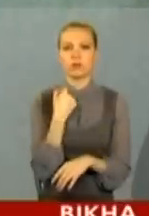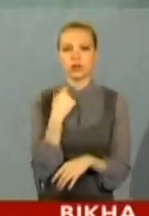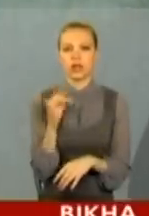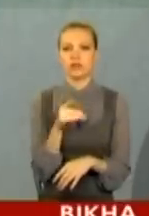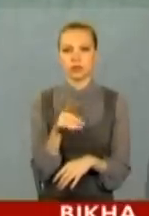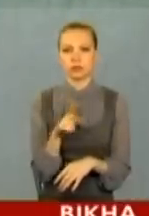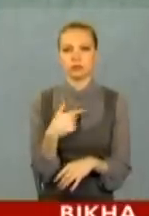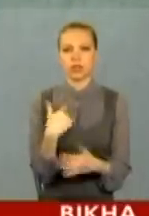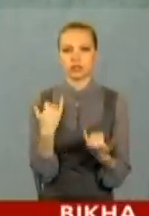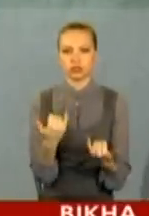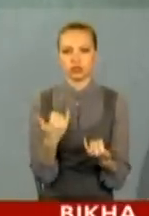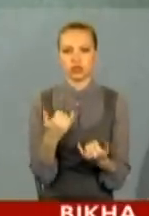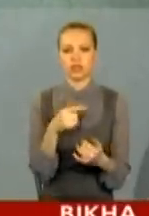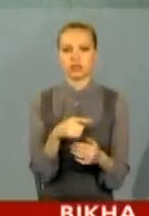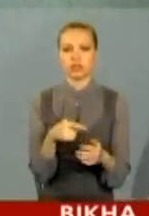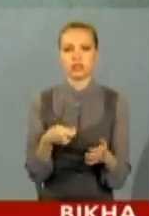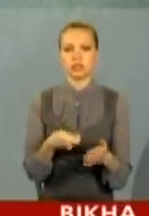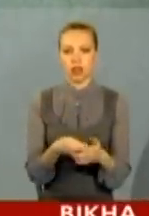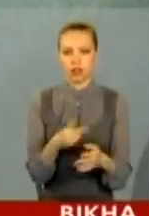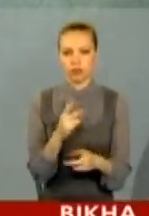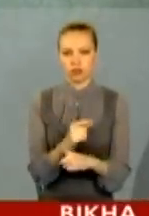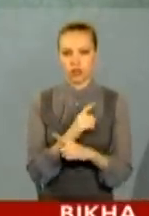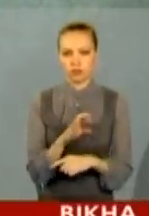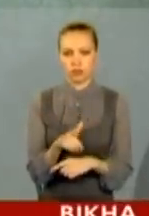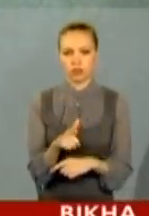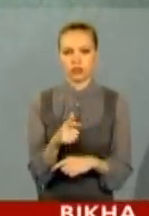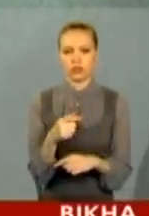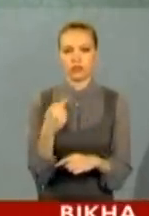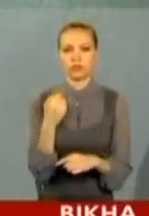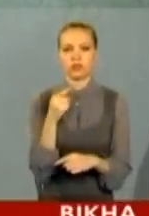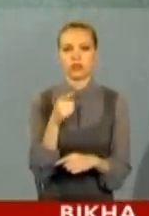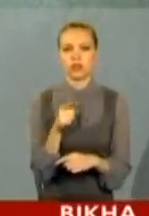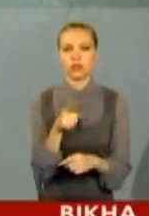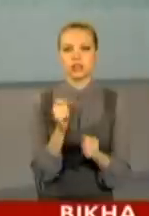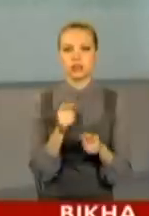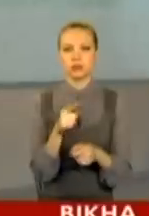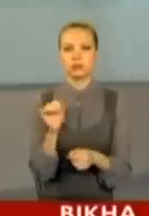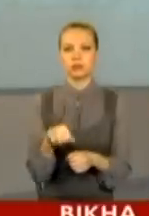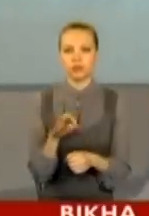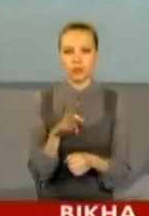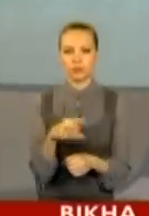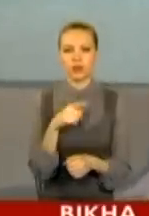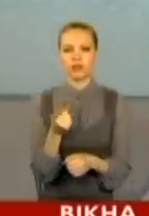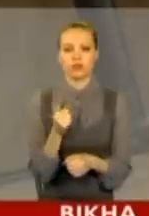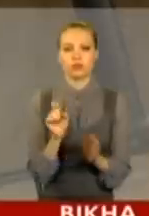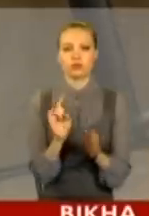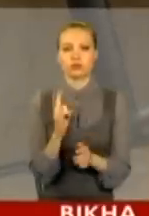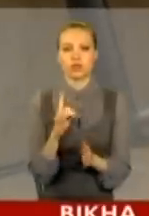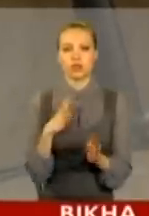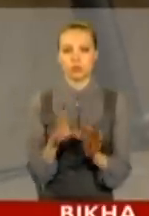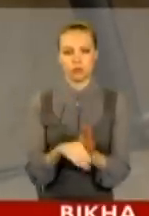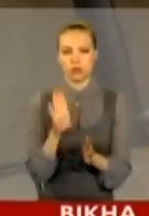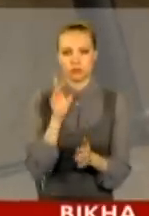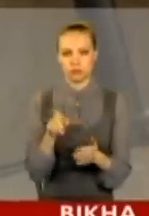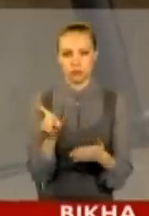зараз мене закалуєш на смерть. Сьогодні перший раз пила баночку пива. У те, що дитина померла, не вірить.